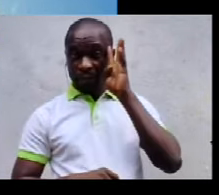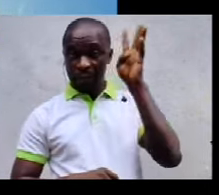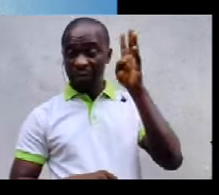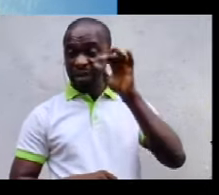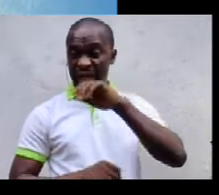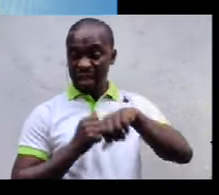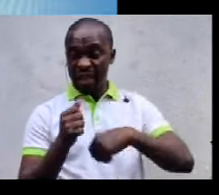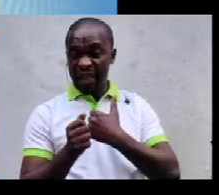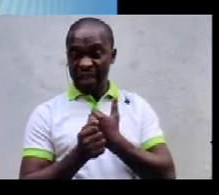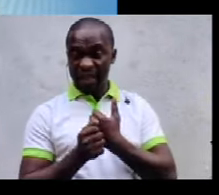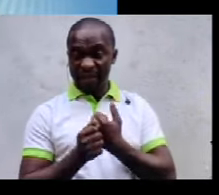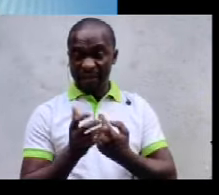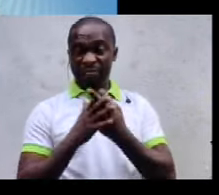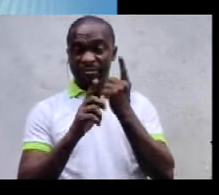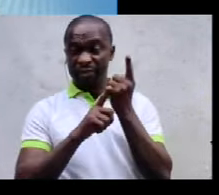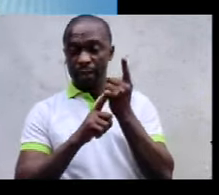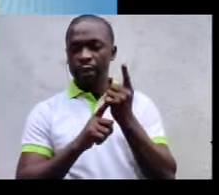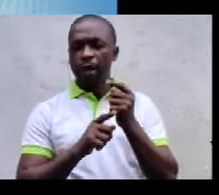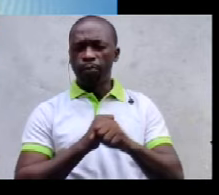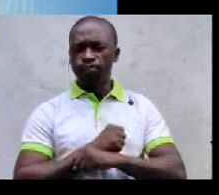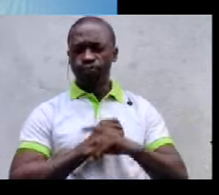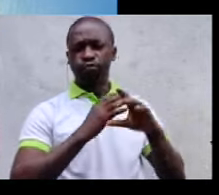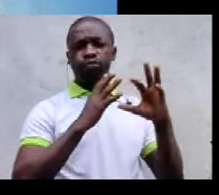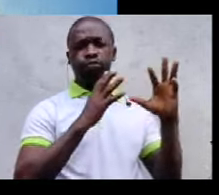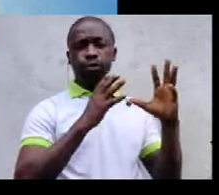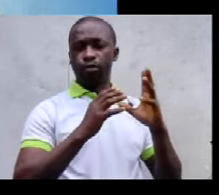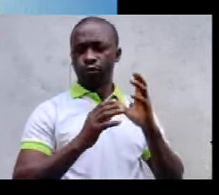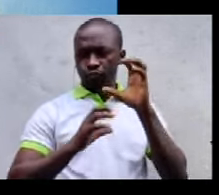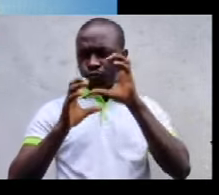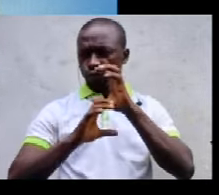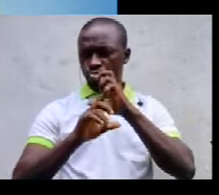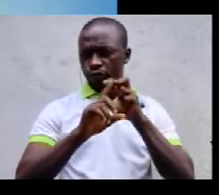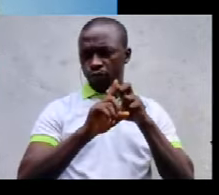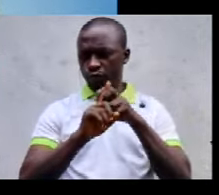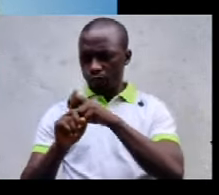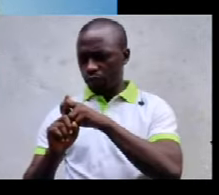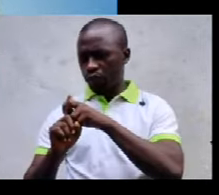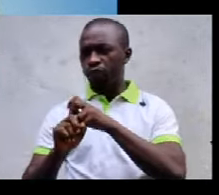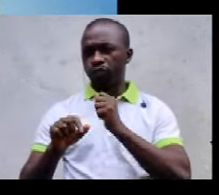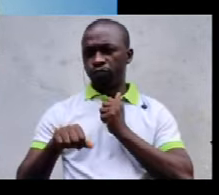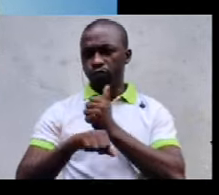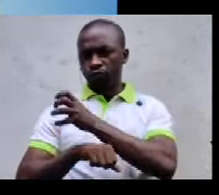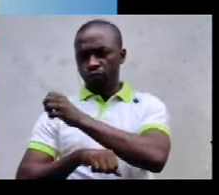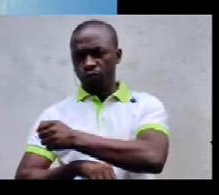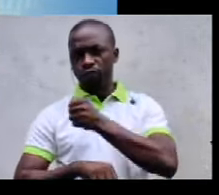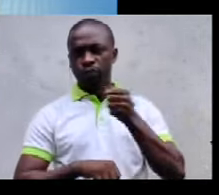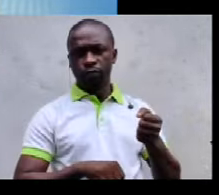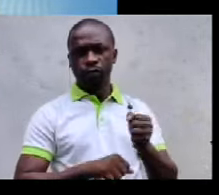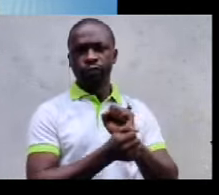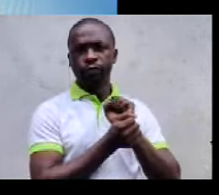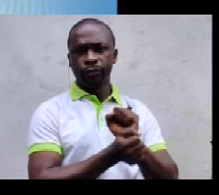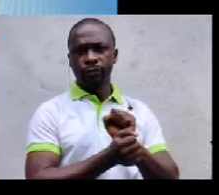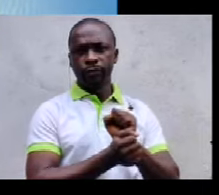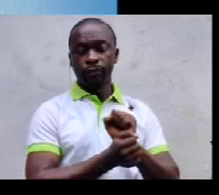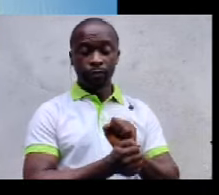des responsabilités du coupable, dont il a assuré qu'ils étaient les chefs